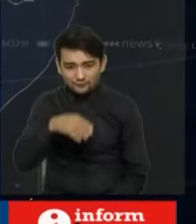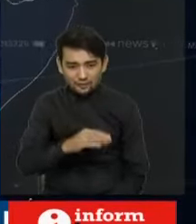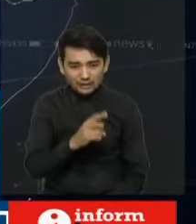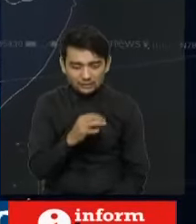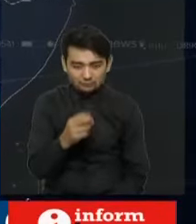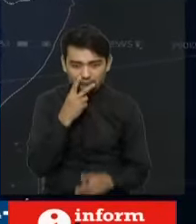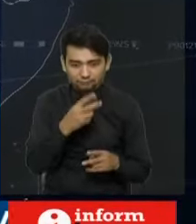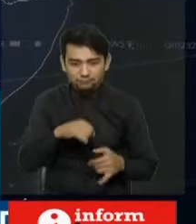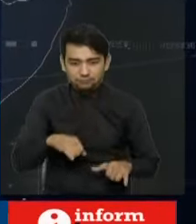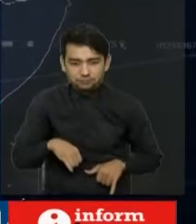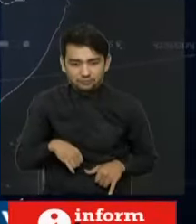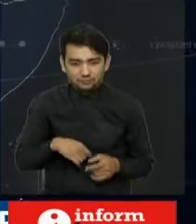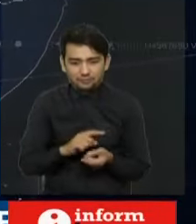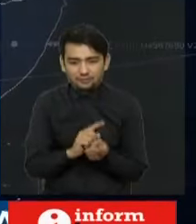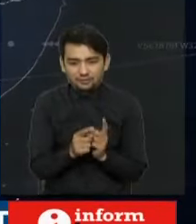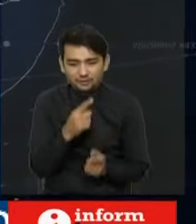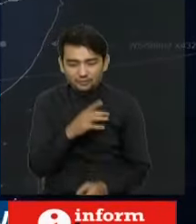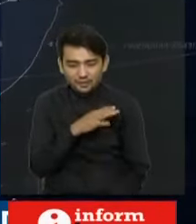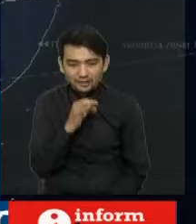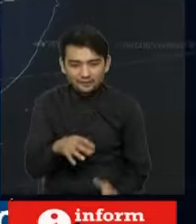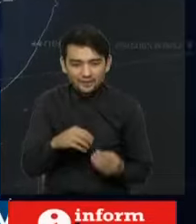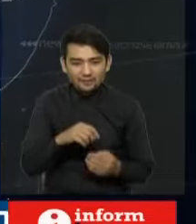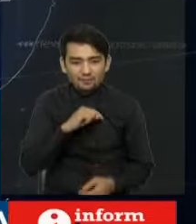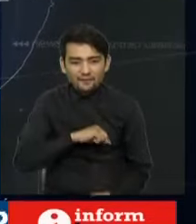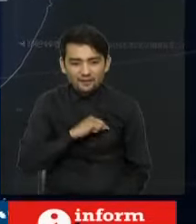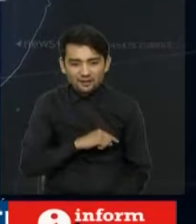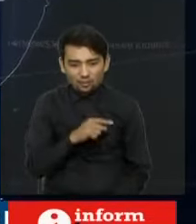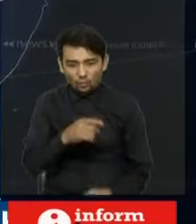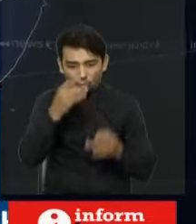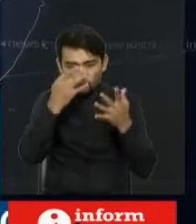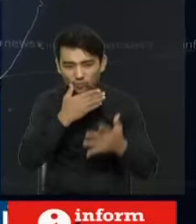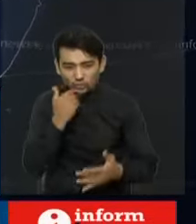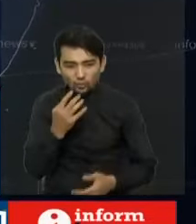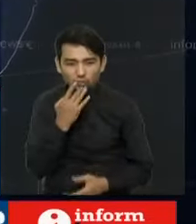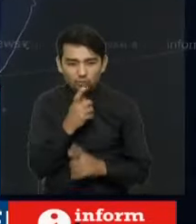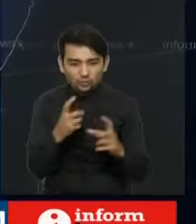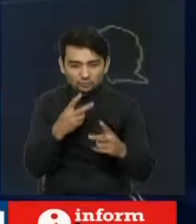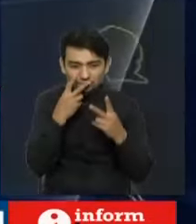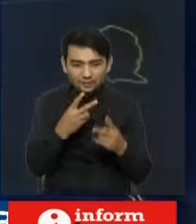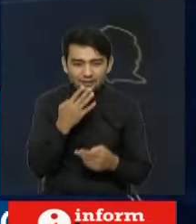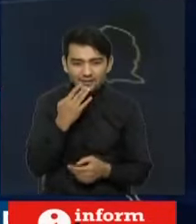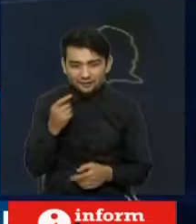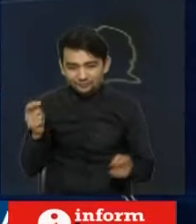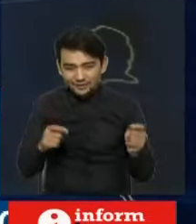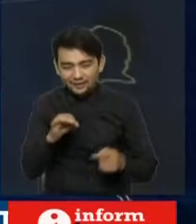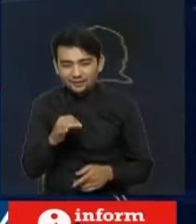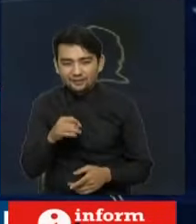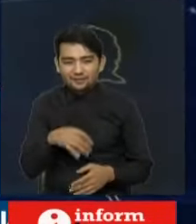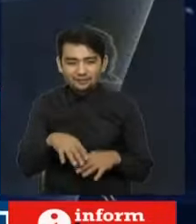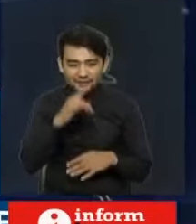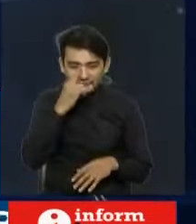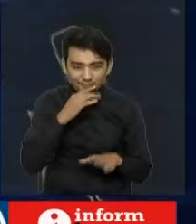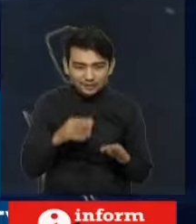об обратном. Такое поведение указывает на полное отсутствие культуры, отпугивает туристов как зарубежных, так и местных. Ведь все это